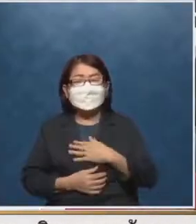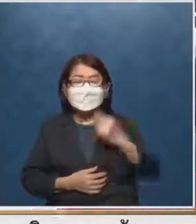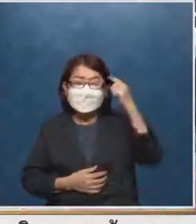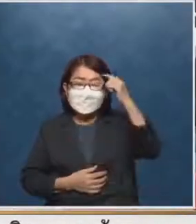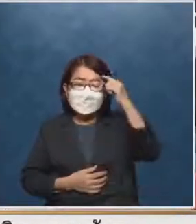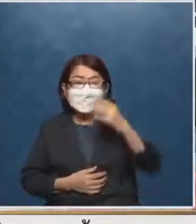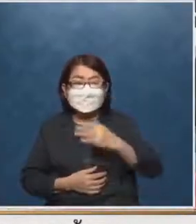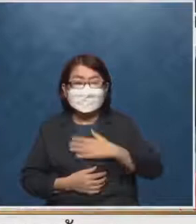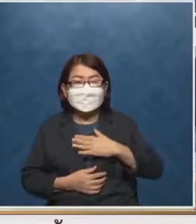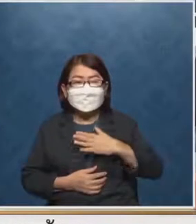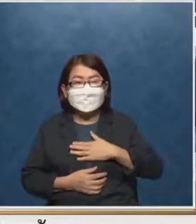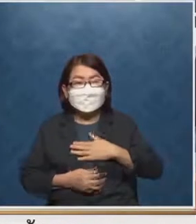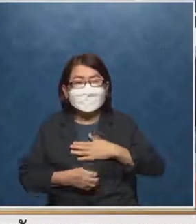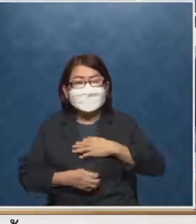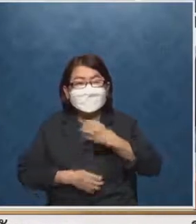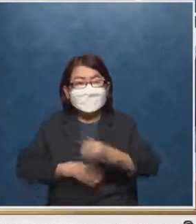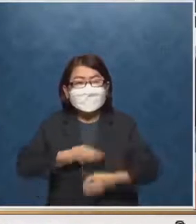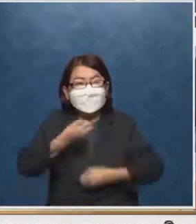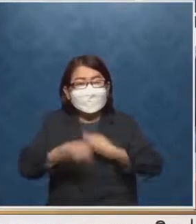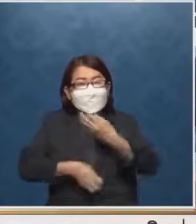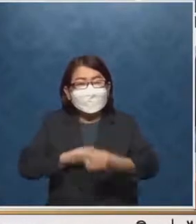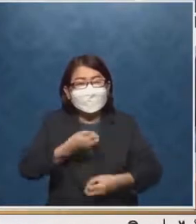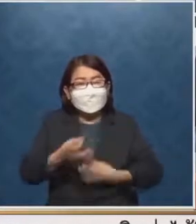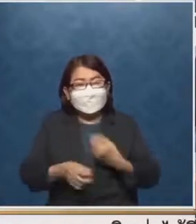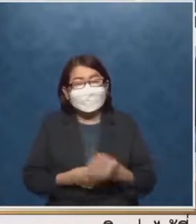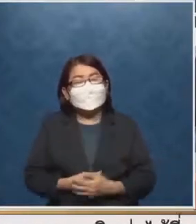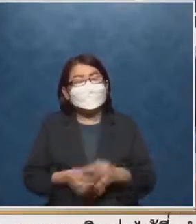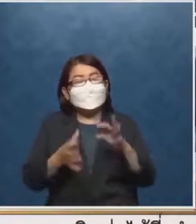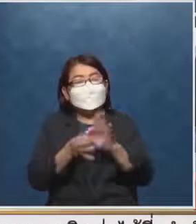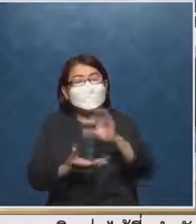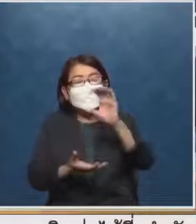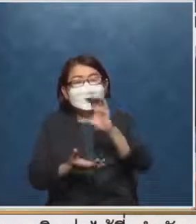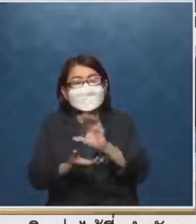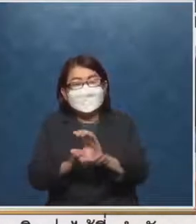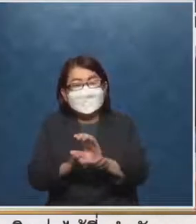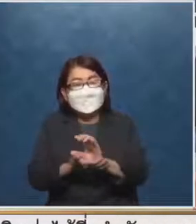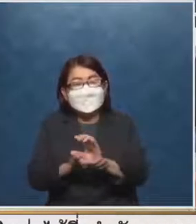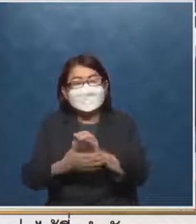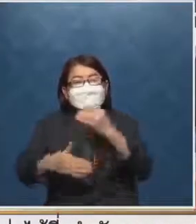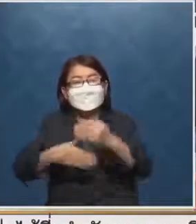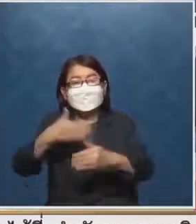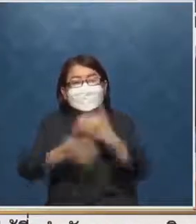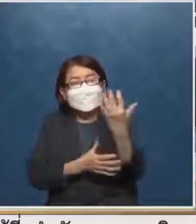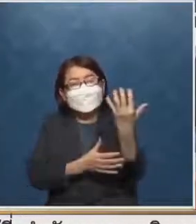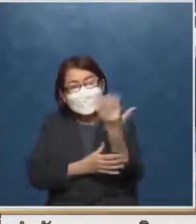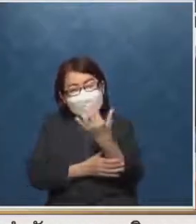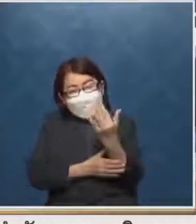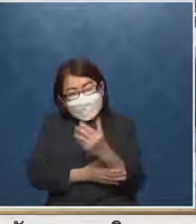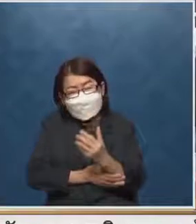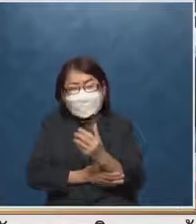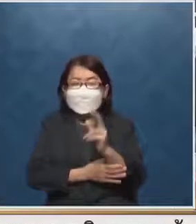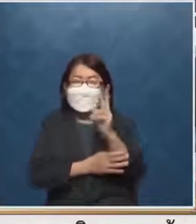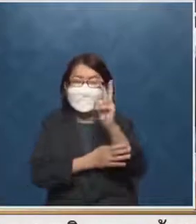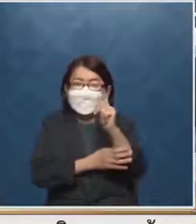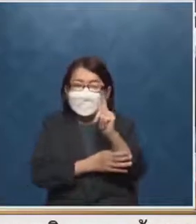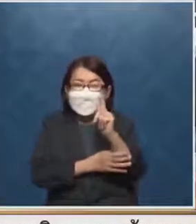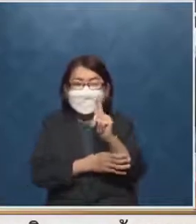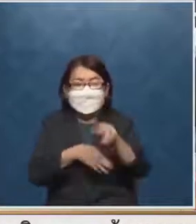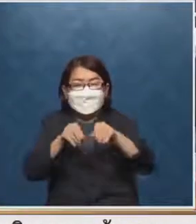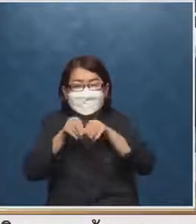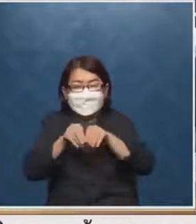นเกี่ยวกับกองทุนพัฒนาสื่อปลอดภัยและสร้างสรรค์ความจริง